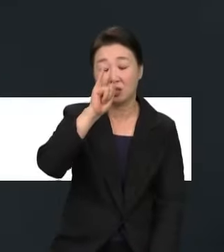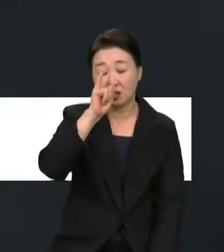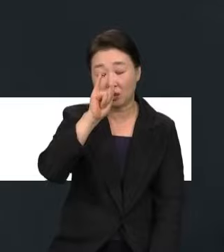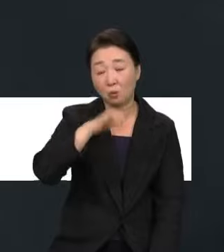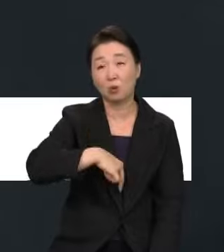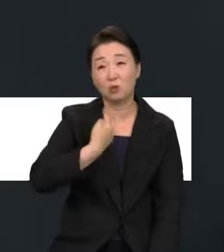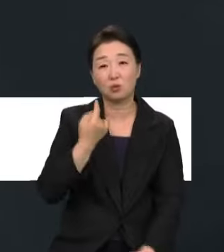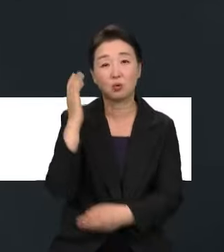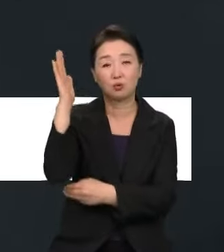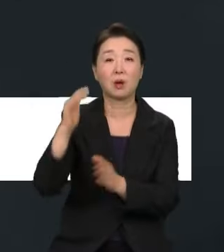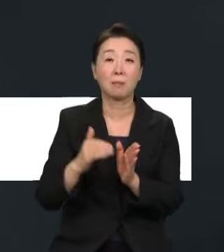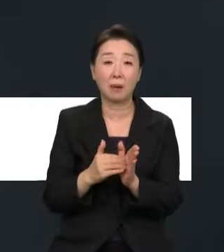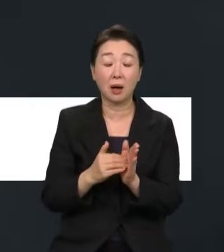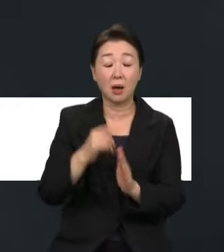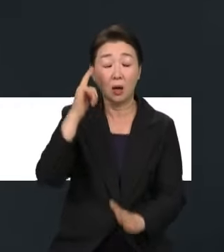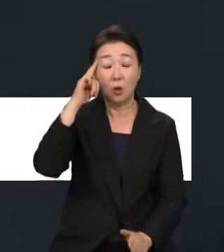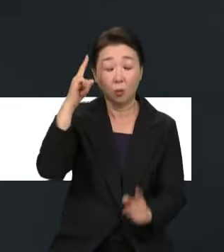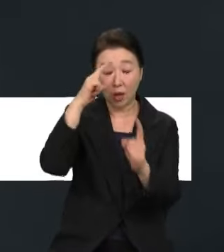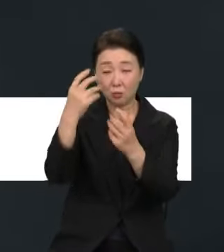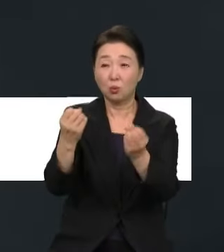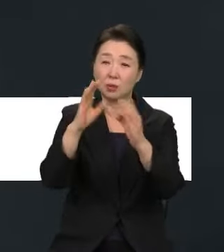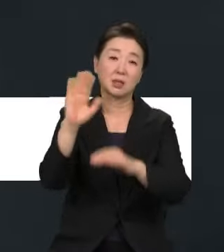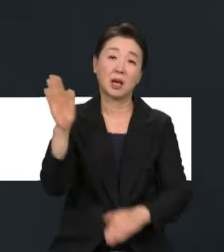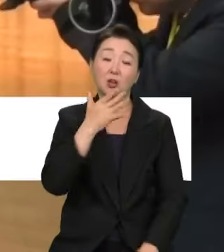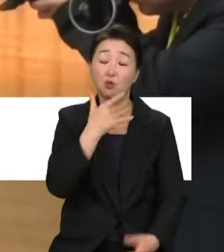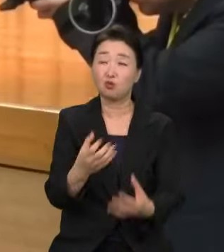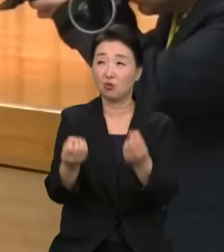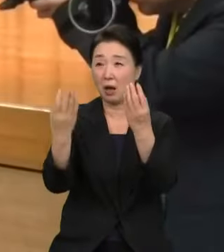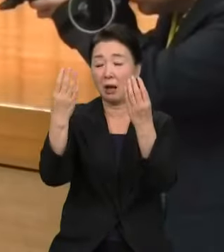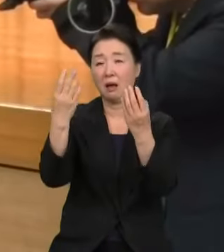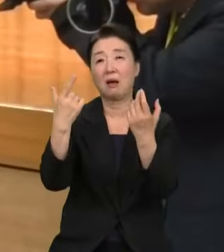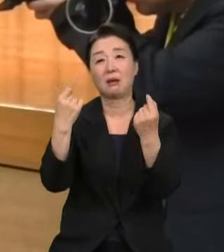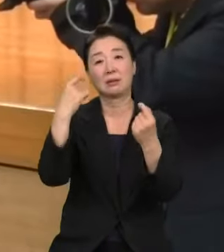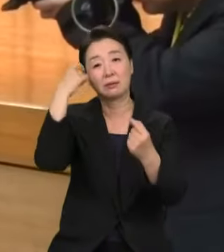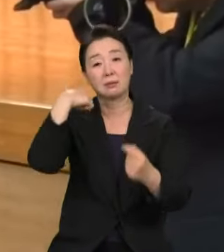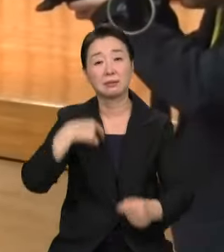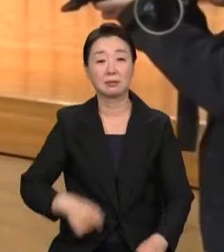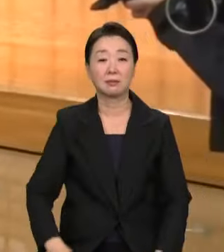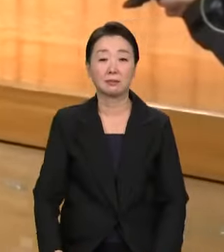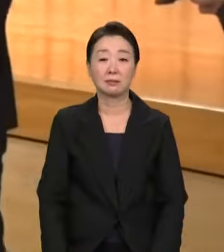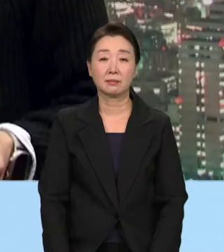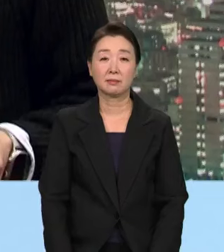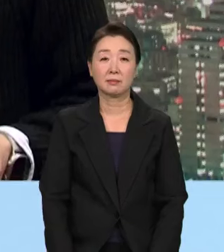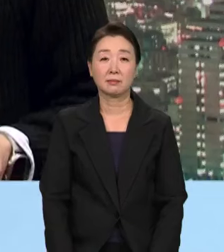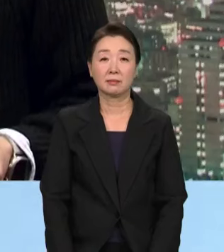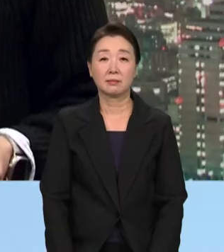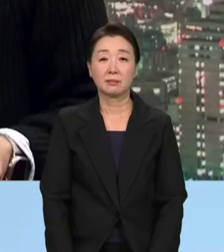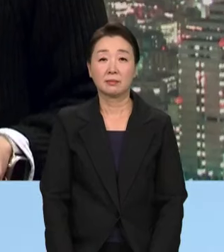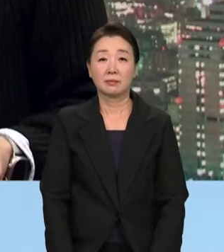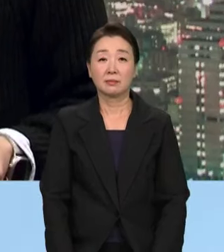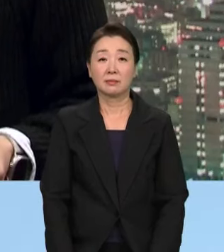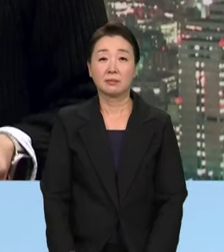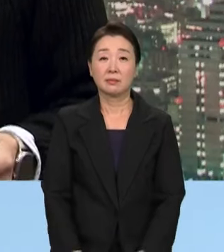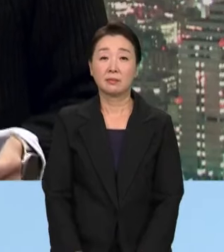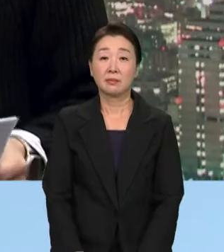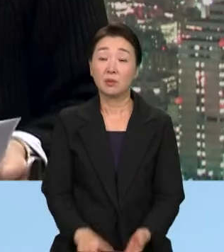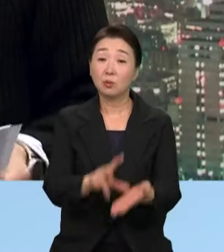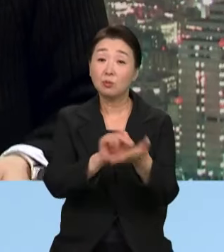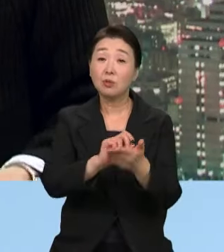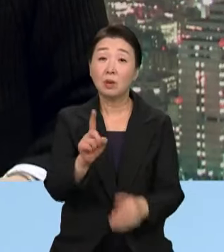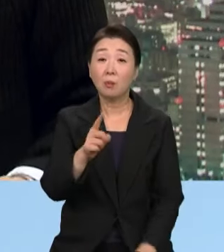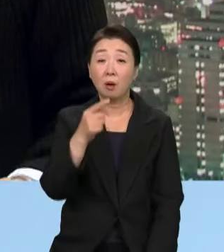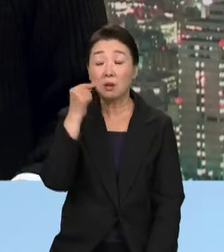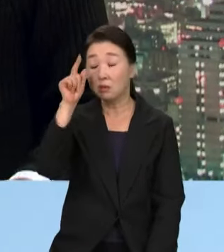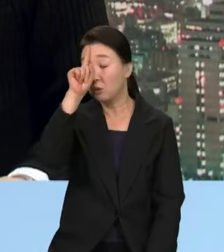메시지를 내 마치 추도식이 아닌 축하 행사를 방불케 했습니다네 그런데 문제는